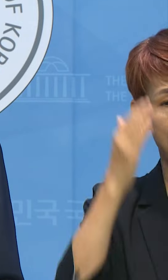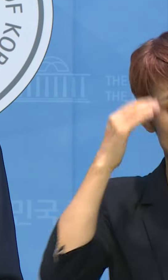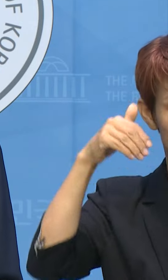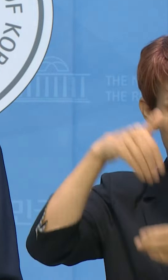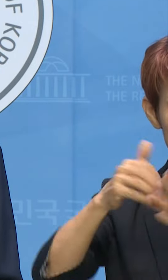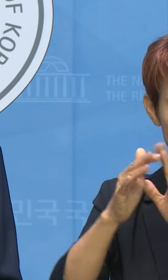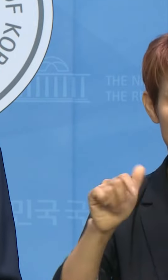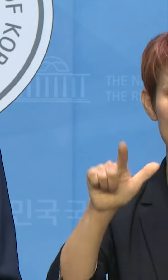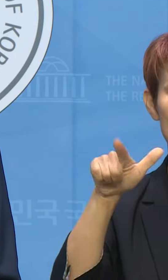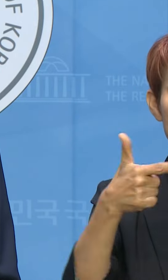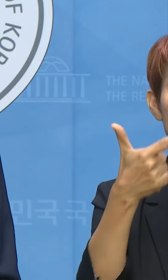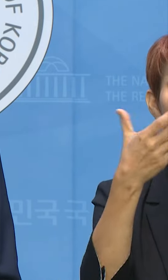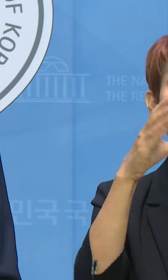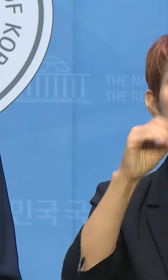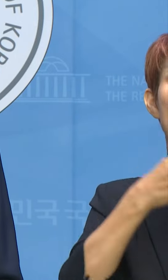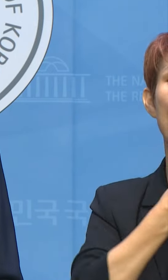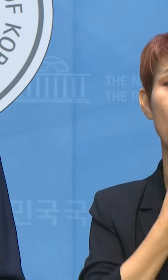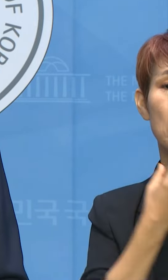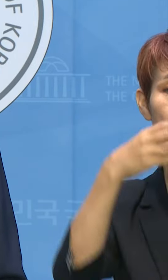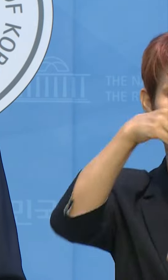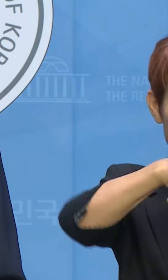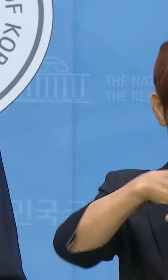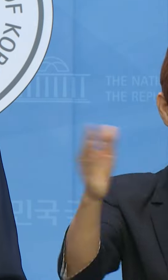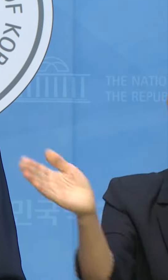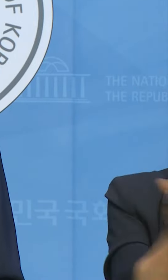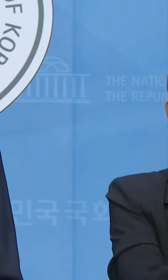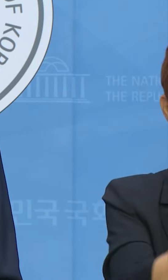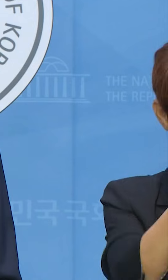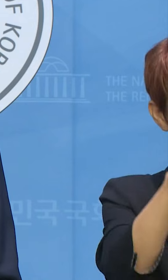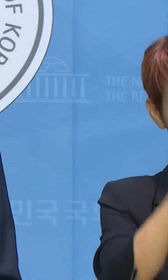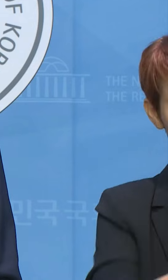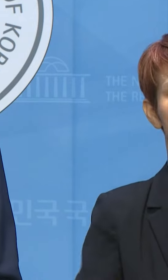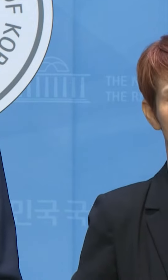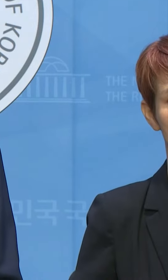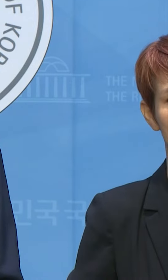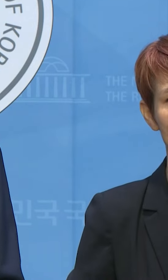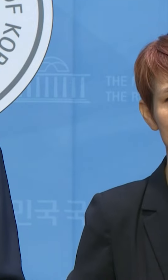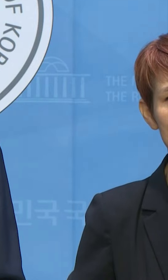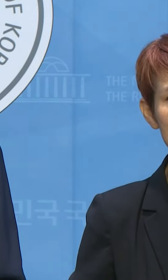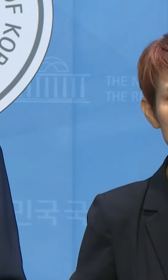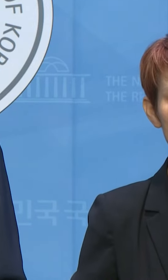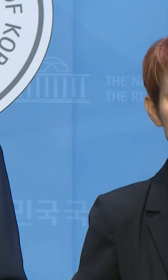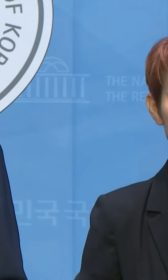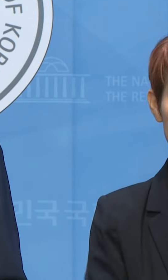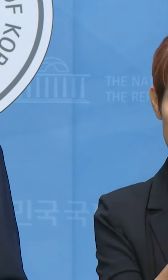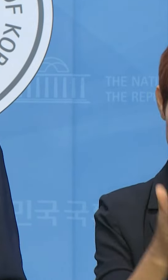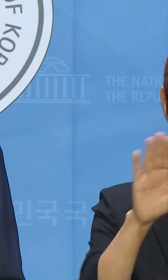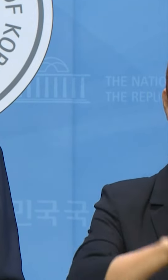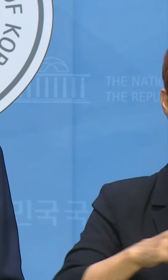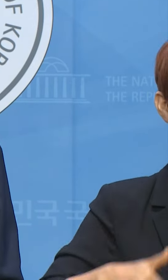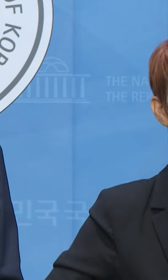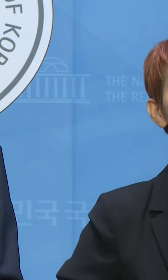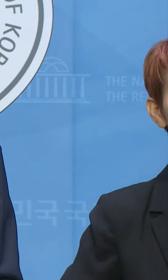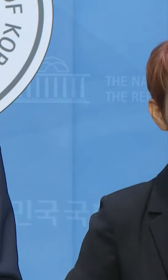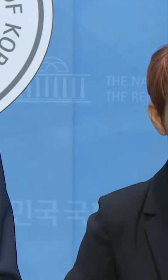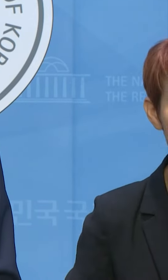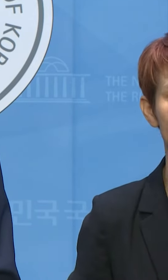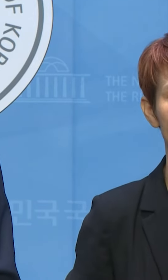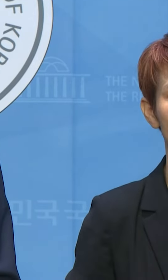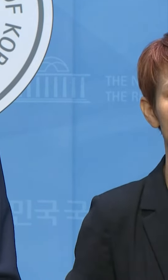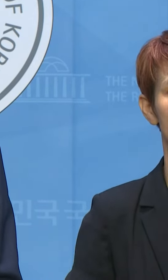690만 명의 목소리가 거의 반명 못하기 때문입니다 그렇다면 개선되어야 마땅합니다